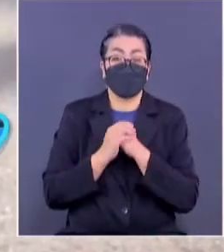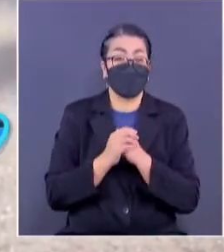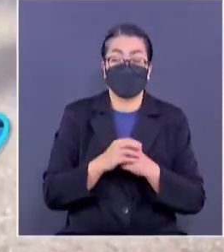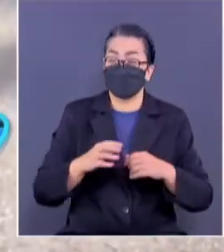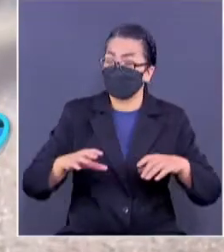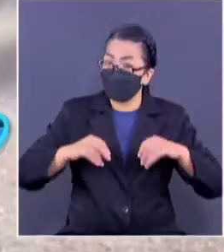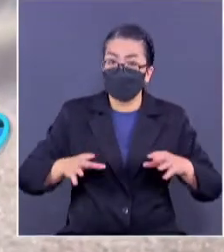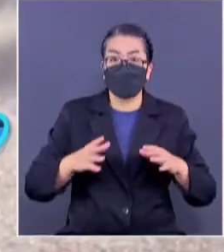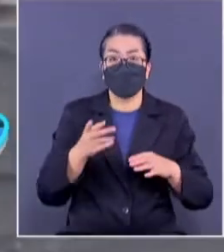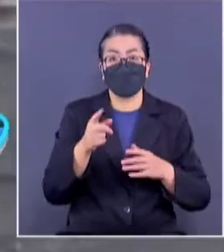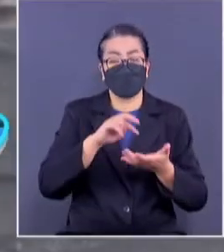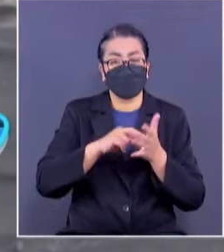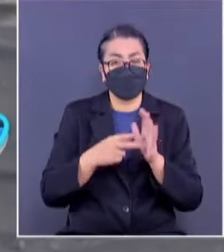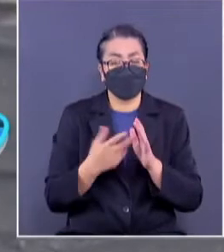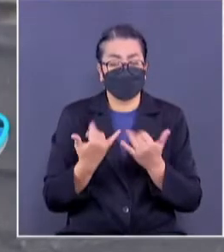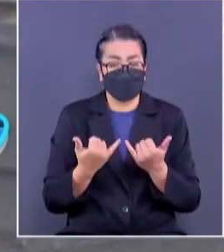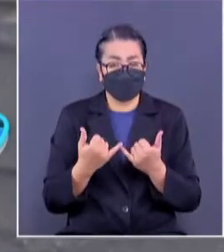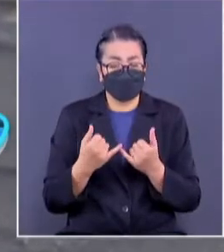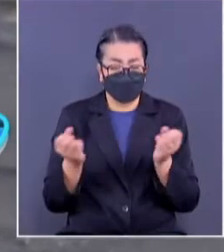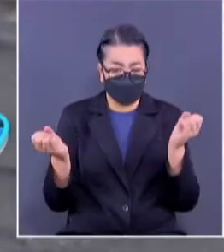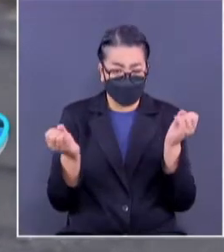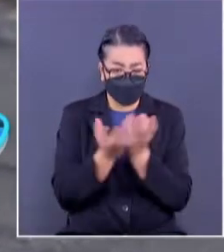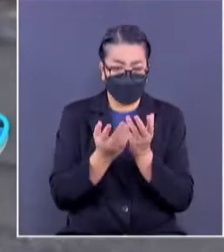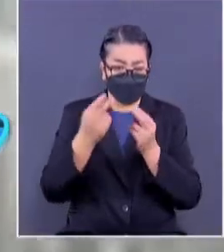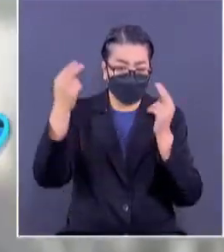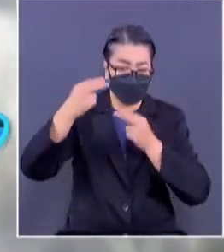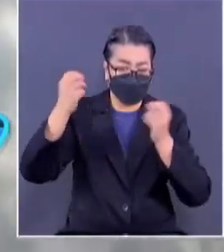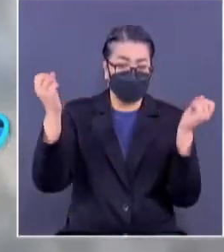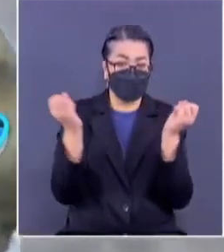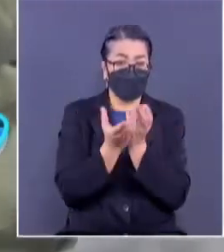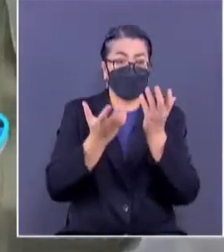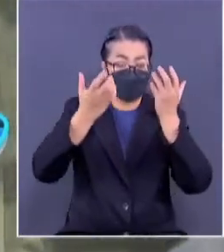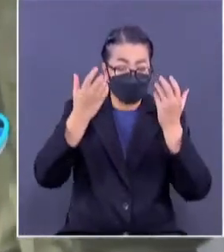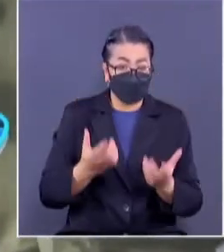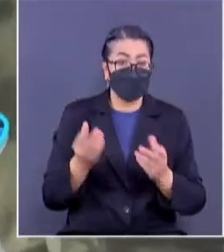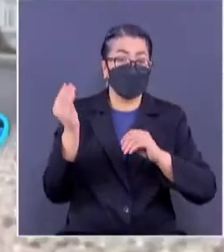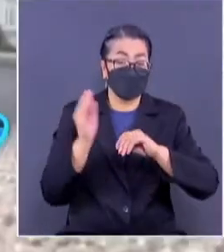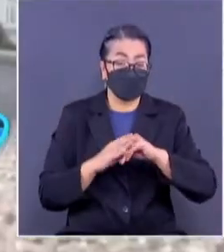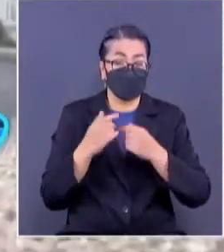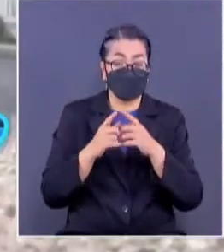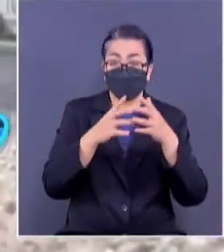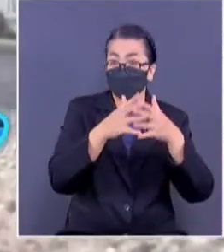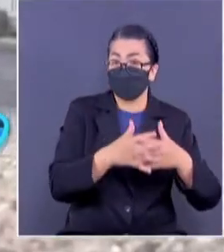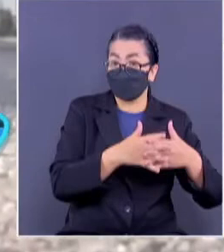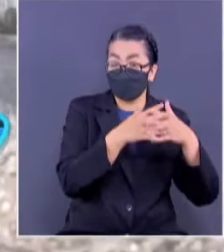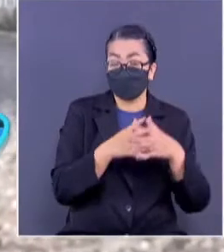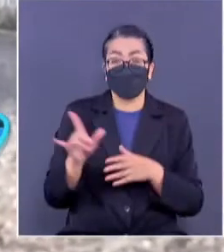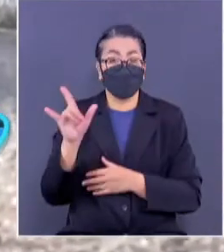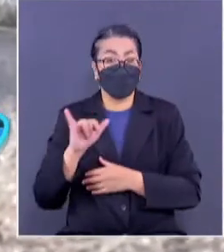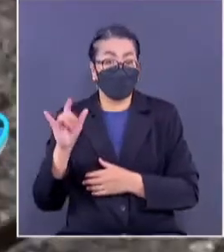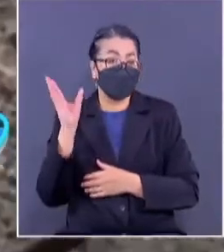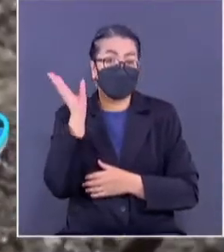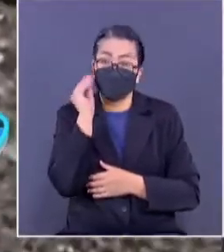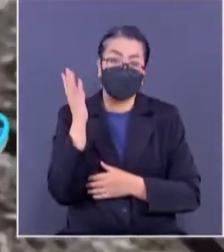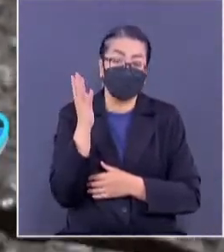เพราะแบบนี้มันทำให้สถานการณ์เลวร้ายลงไปมากกว่าเดิมแต่ว่าสหรัฐและยุโรปไม่ได้